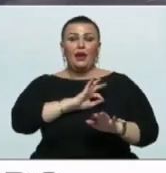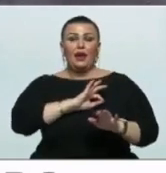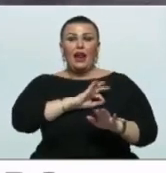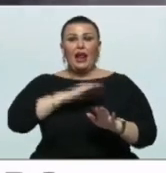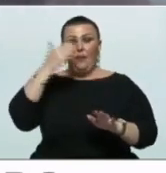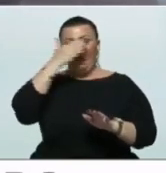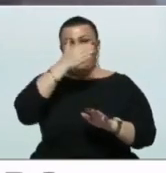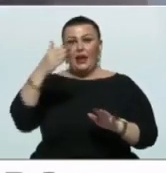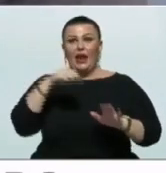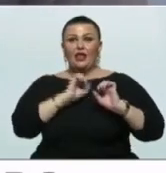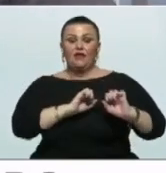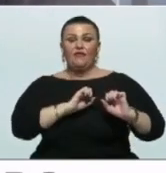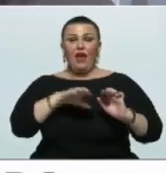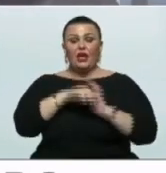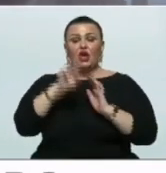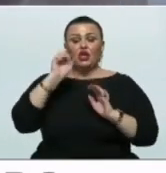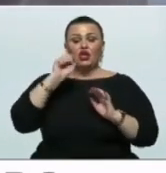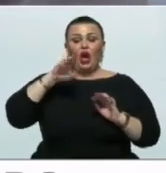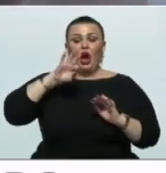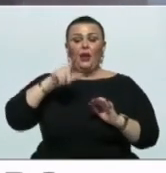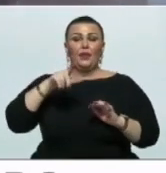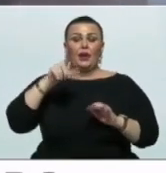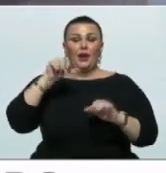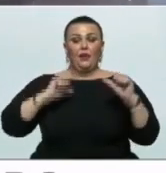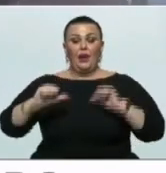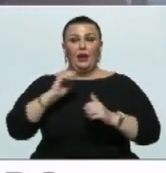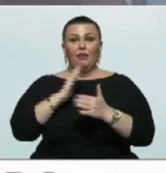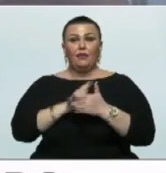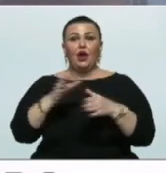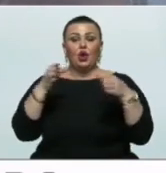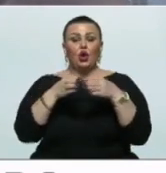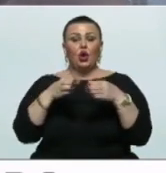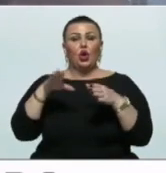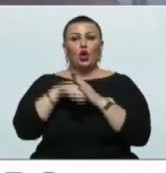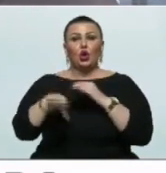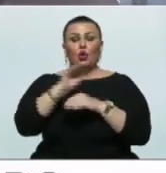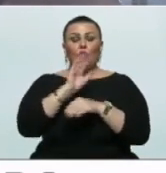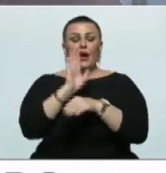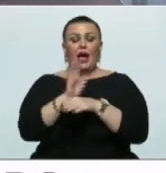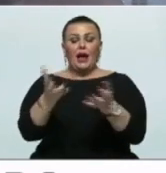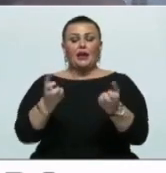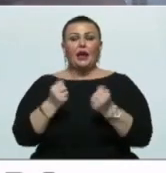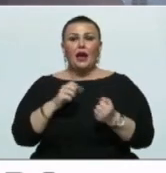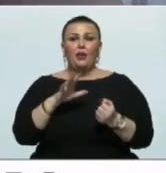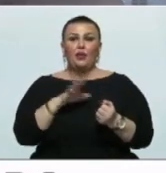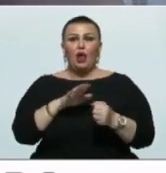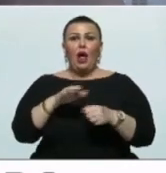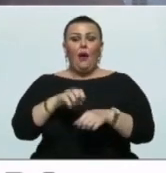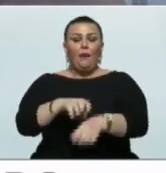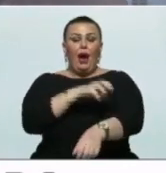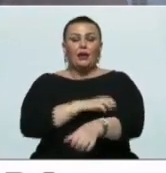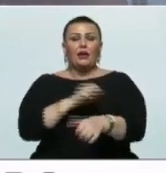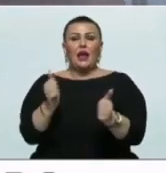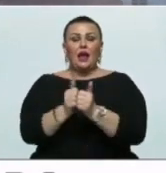var. Şamil bəy, artıq bildiyim qədərilə qrup toplantıları keçirilib, qərarlar qəbul edilib partiyalar